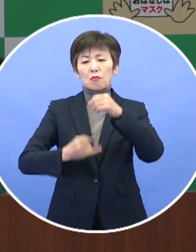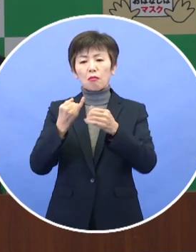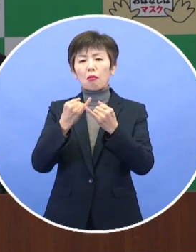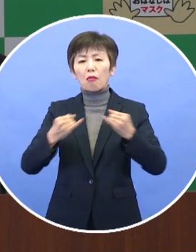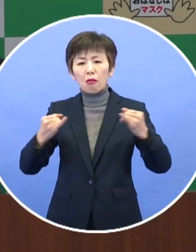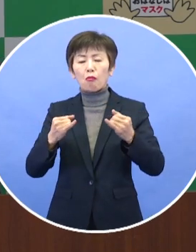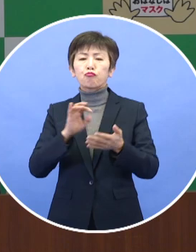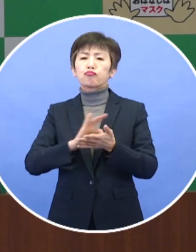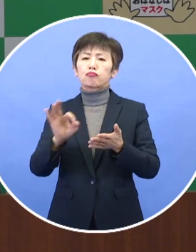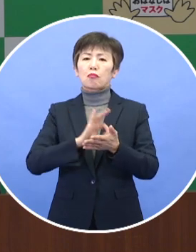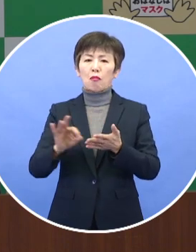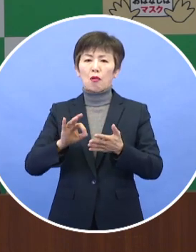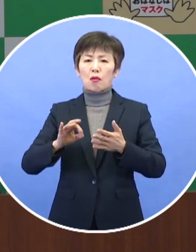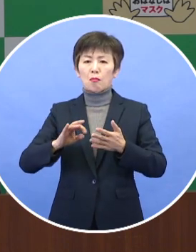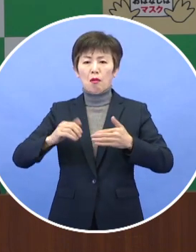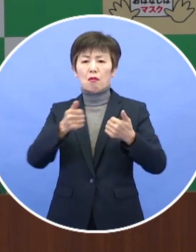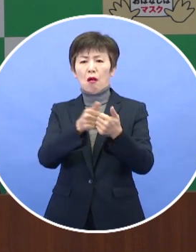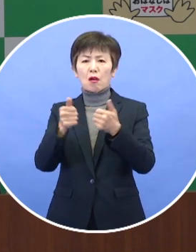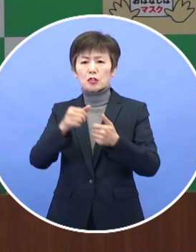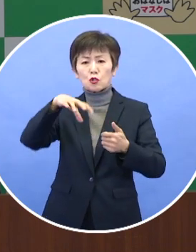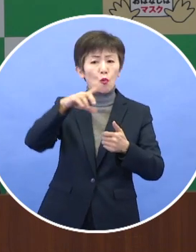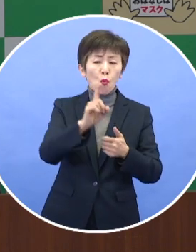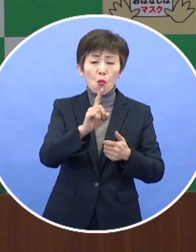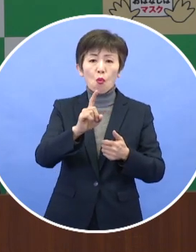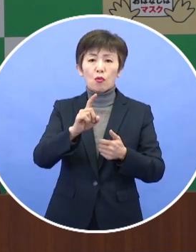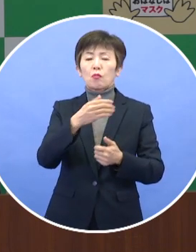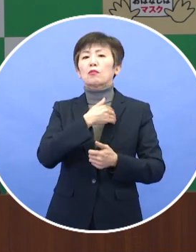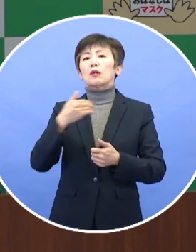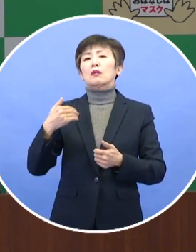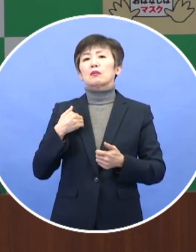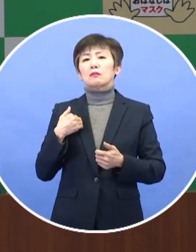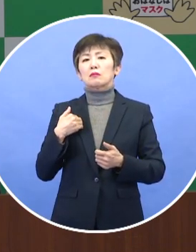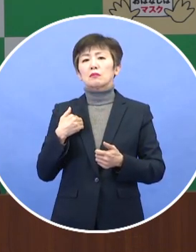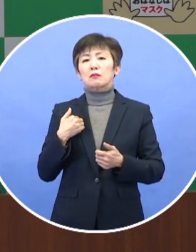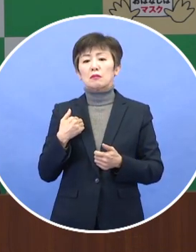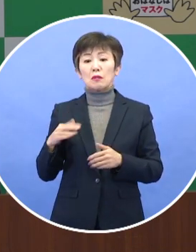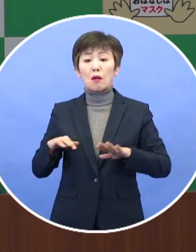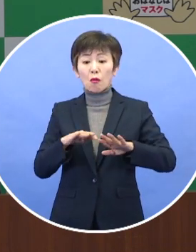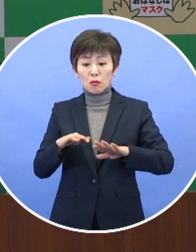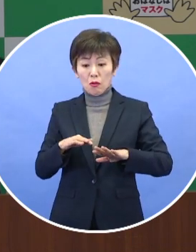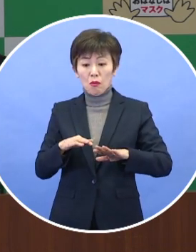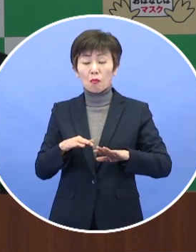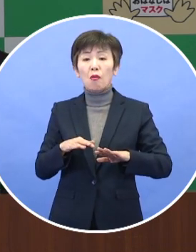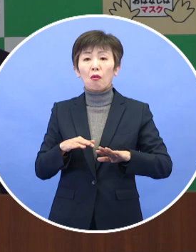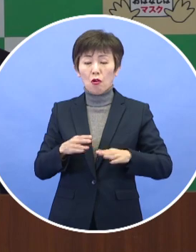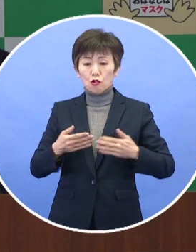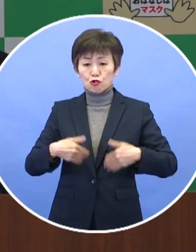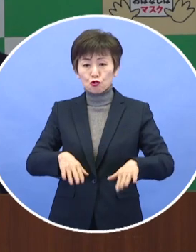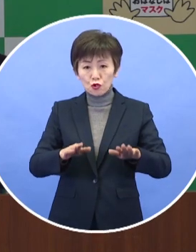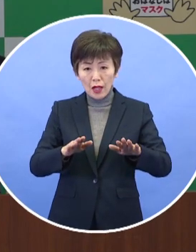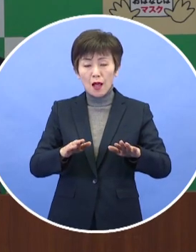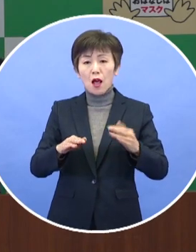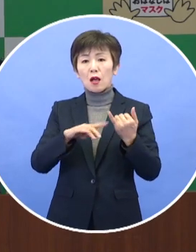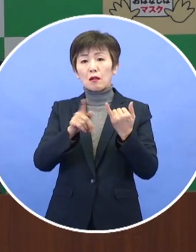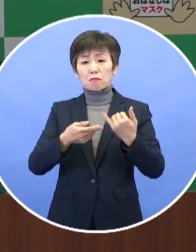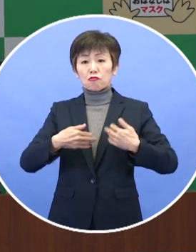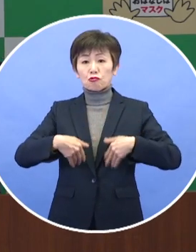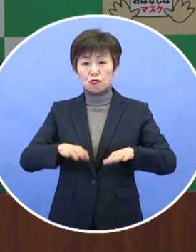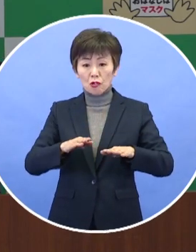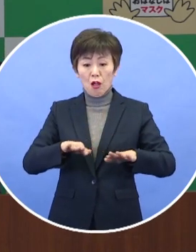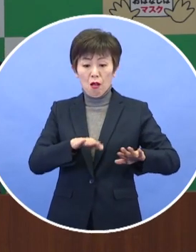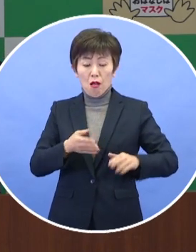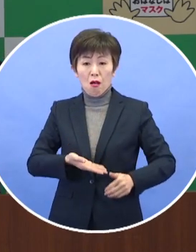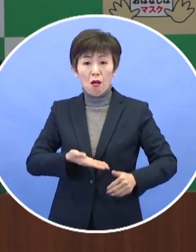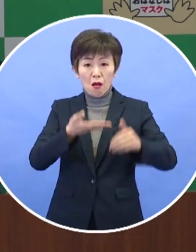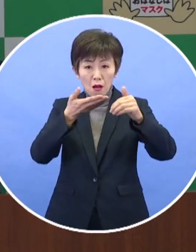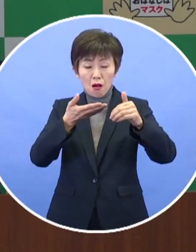。それから結婚出産育児介護、いろんな理由でですね、優秀な職員が一時期ど